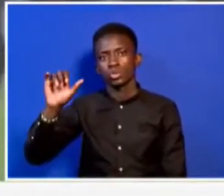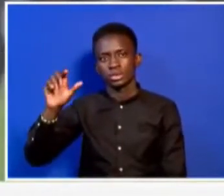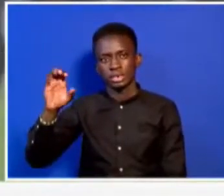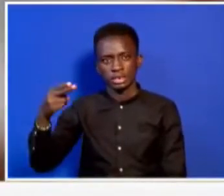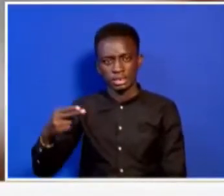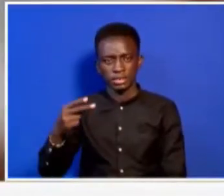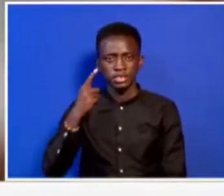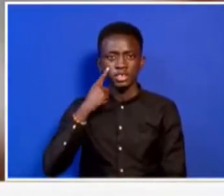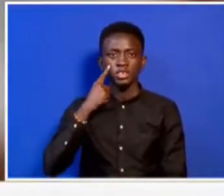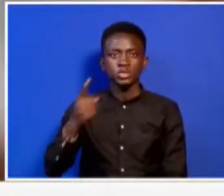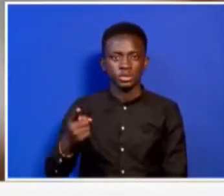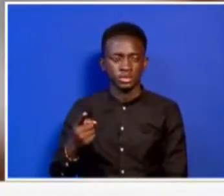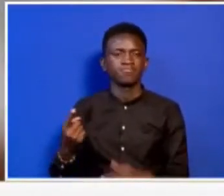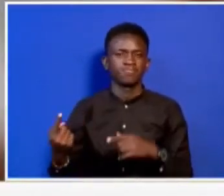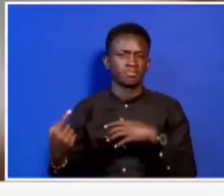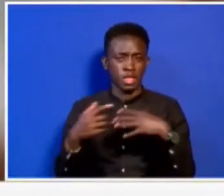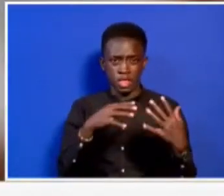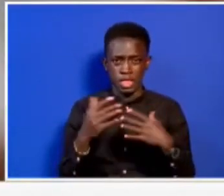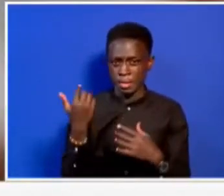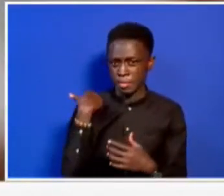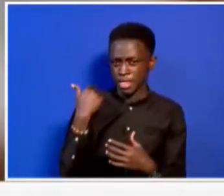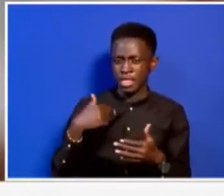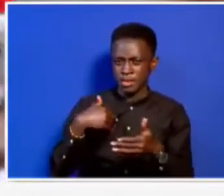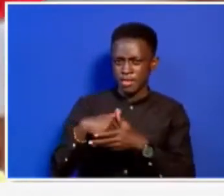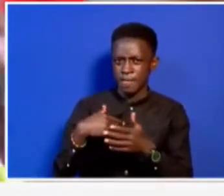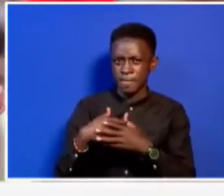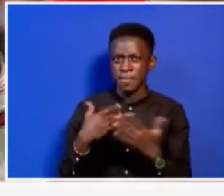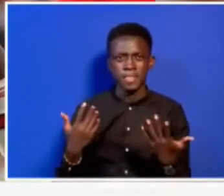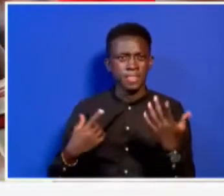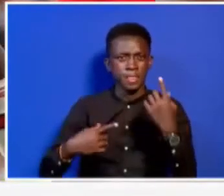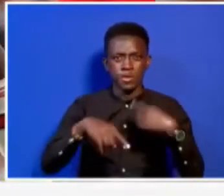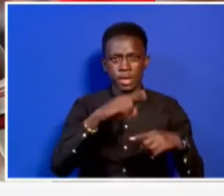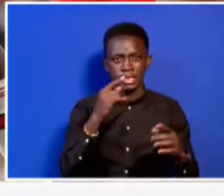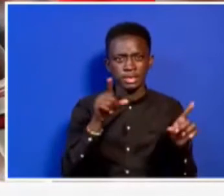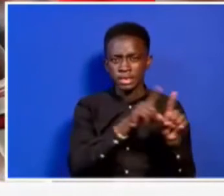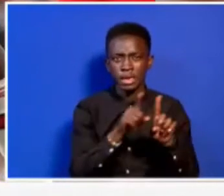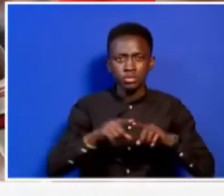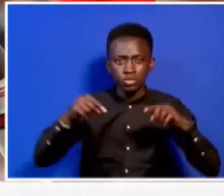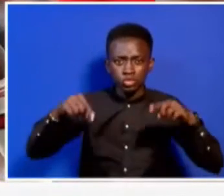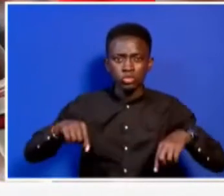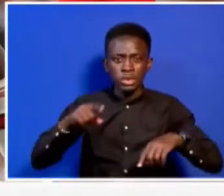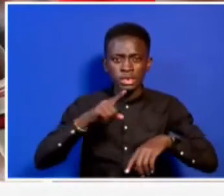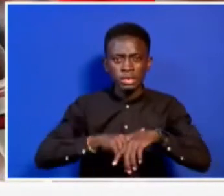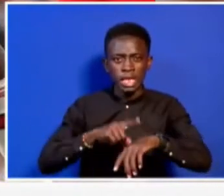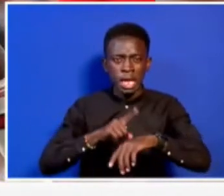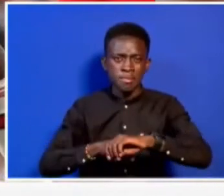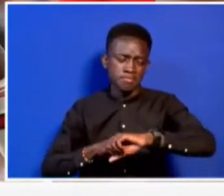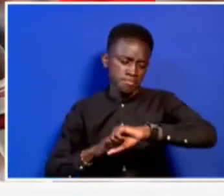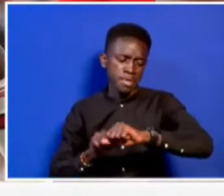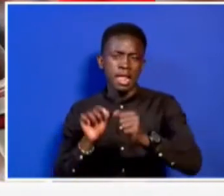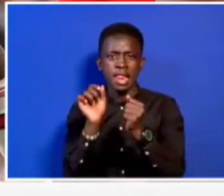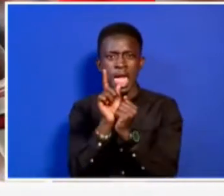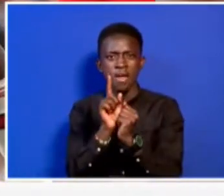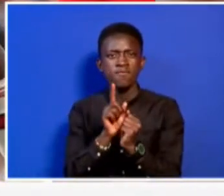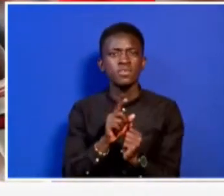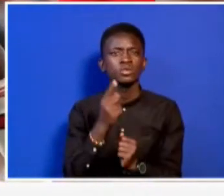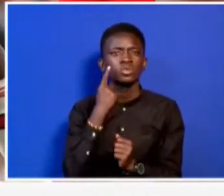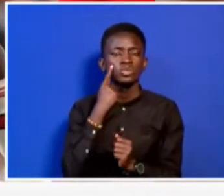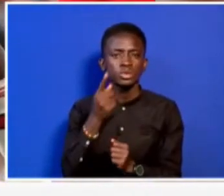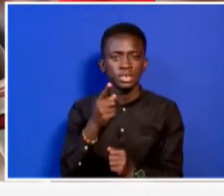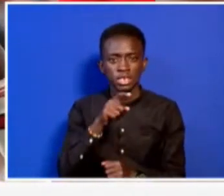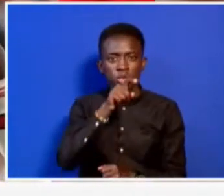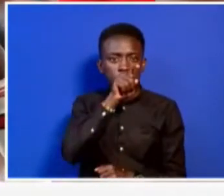Vicarage Road. Leo siku ikirimia saa 3 na dakika 45 majira ya Afrika Mashariki, Tottenham watakabana kona Arsenal huku ikiwa wazi